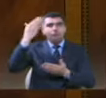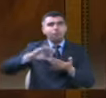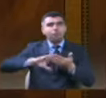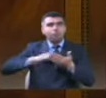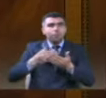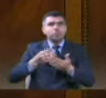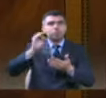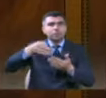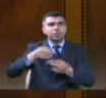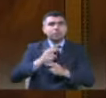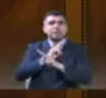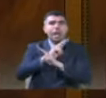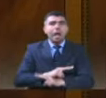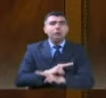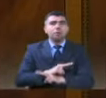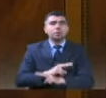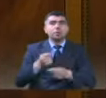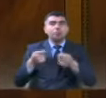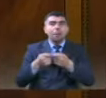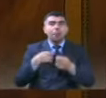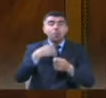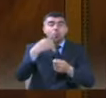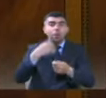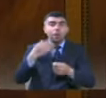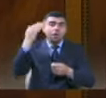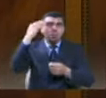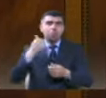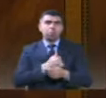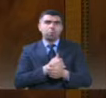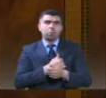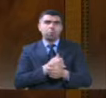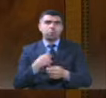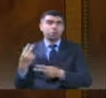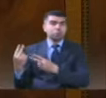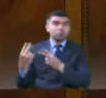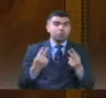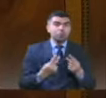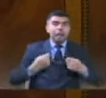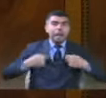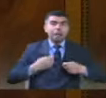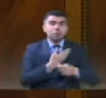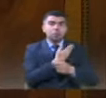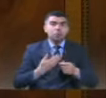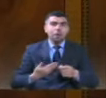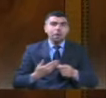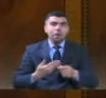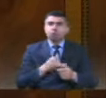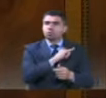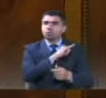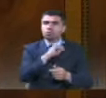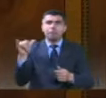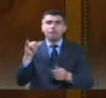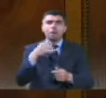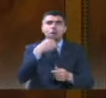اصلاح الا الاصلاح اللي قلت انا، وهذاك الاصلاح اللي قلت انا ما جبتوش من راسي انا، ملي كنت جاي ملي جيت كرئيس ديال الحكومه ما كانش عندي تصور